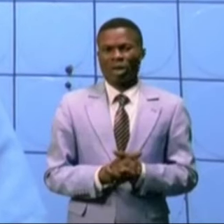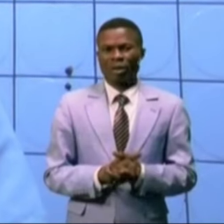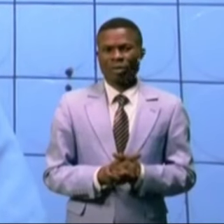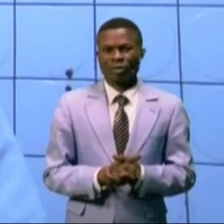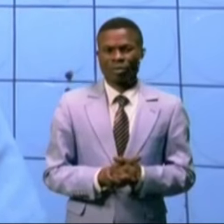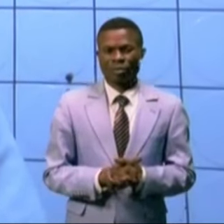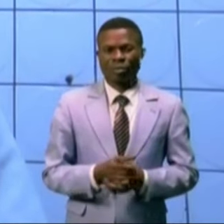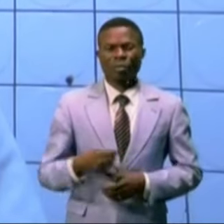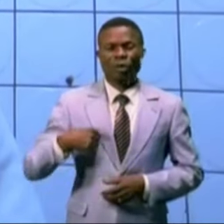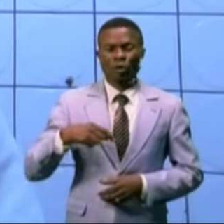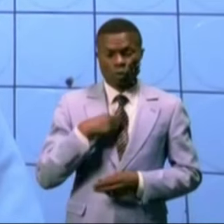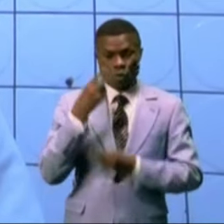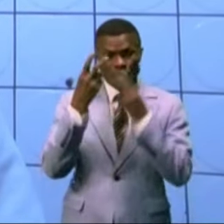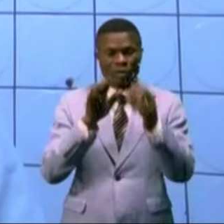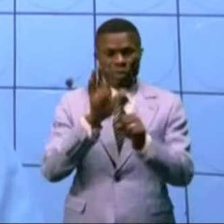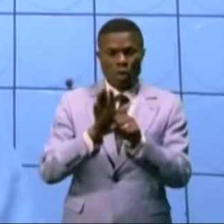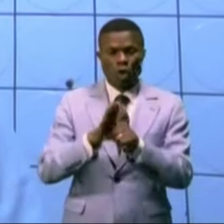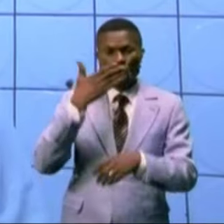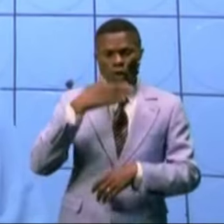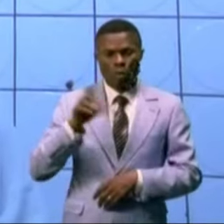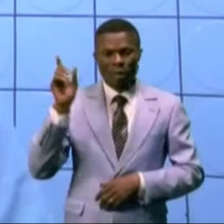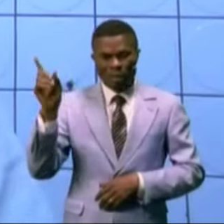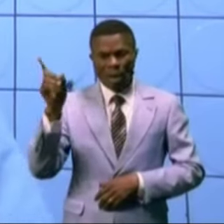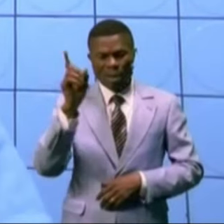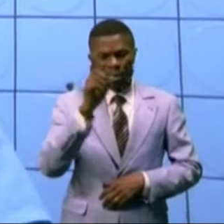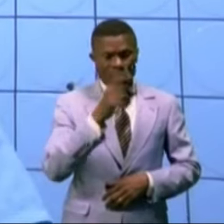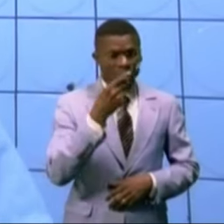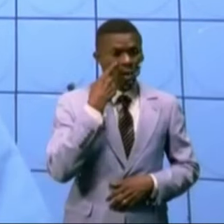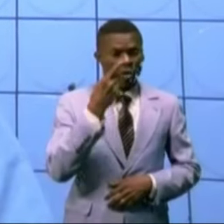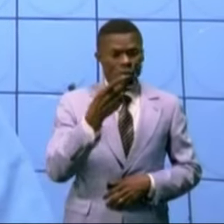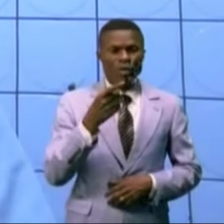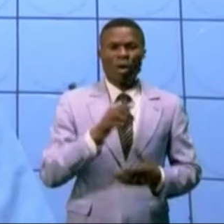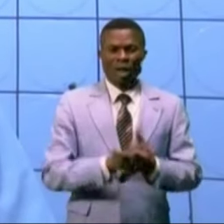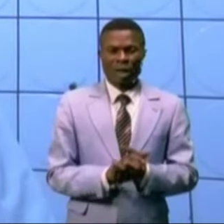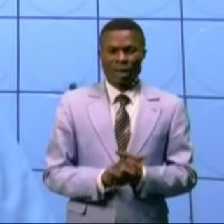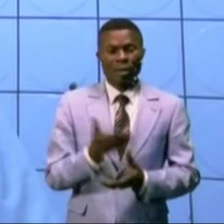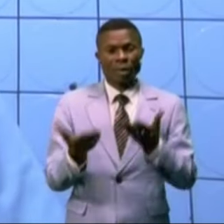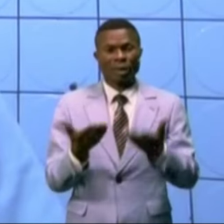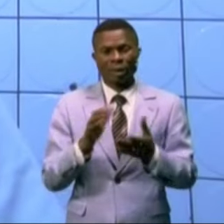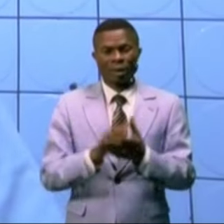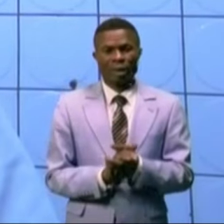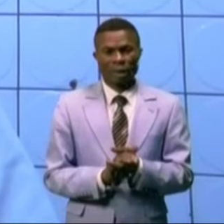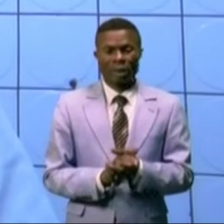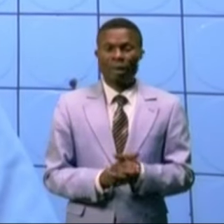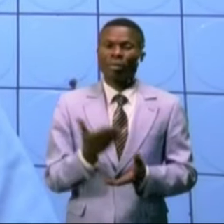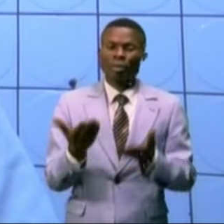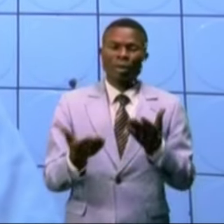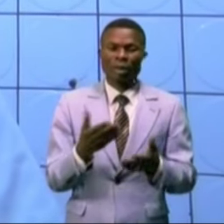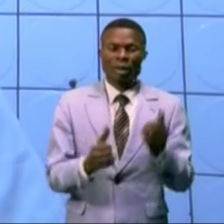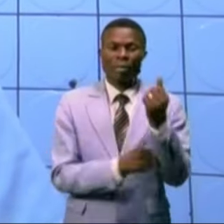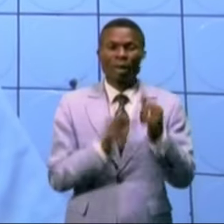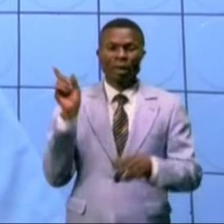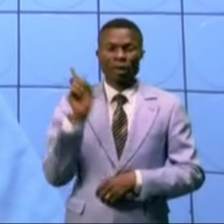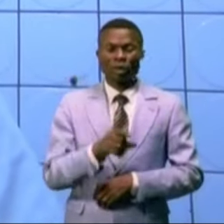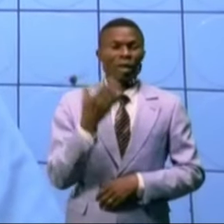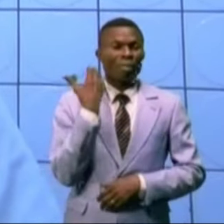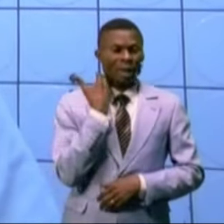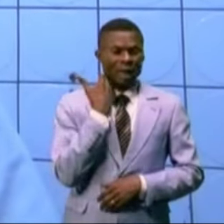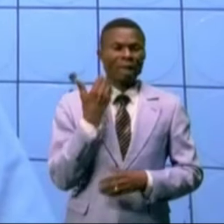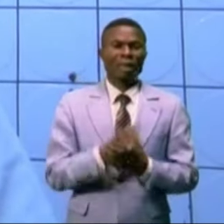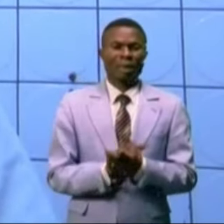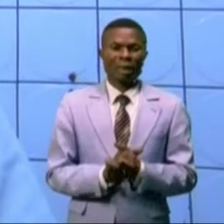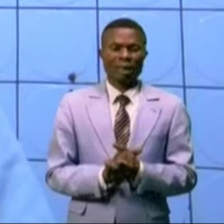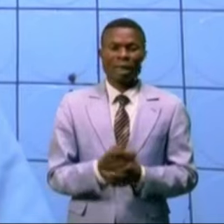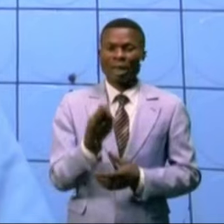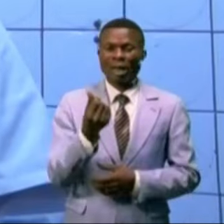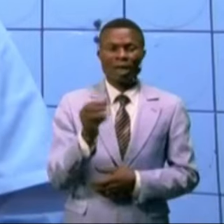centres de santé. On les envoie à retard. Des fois, ça arrive, les malades qui viennent, qui n'ont